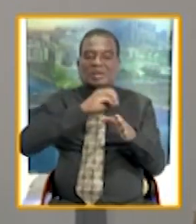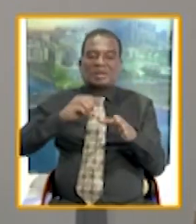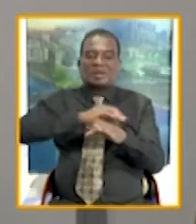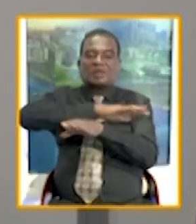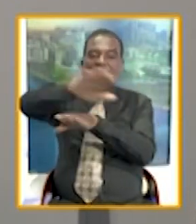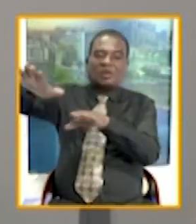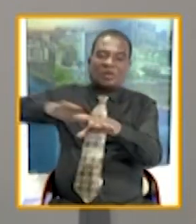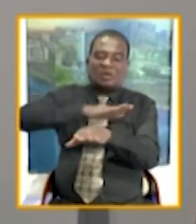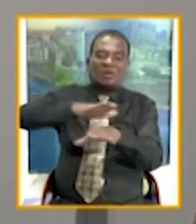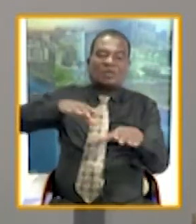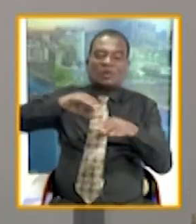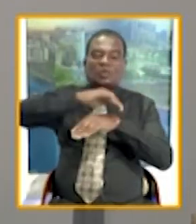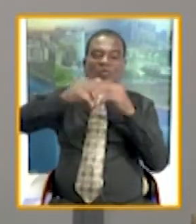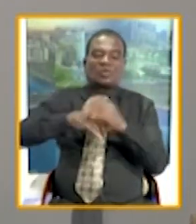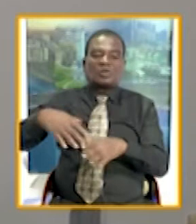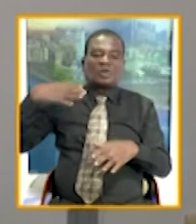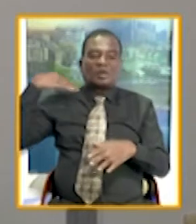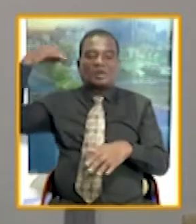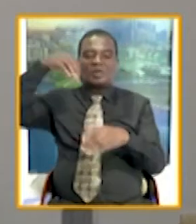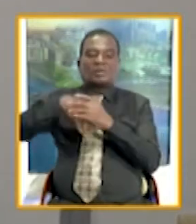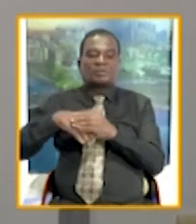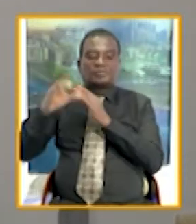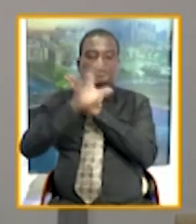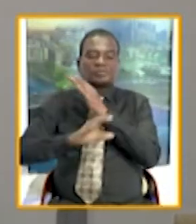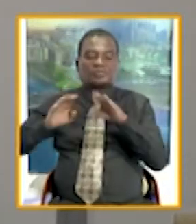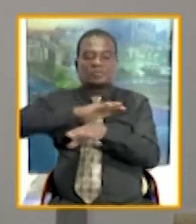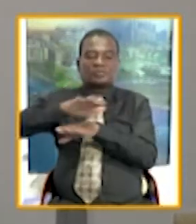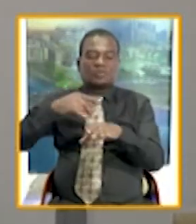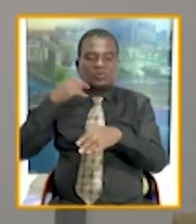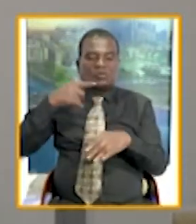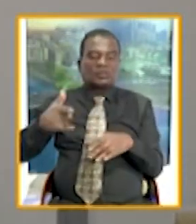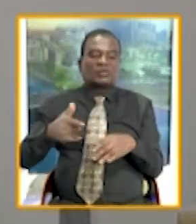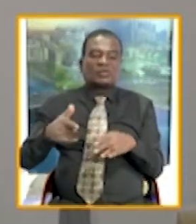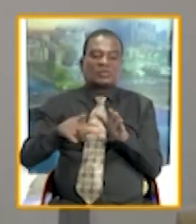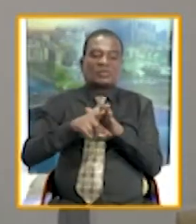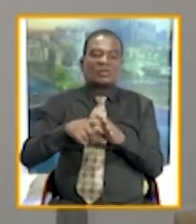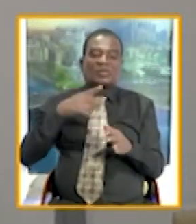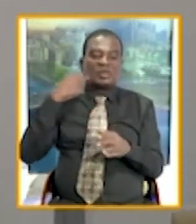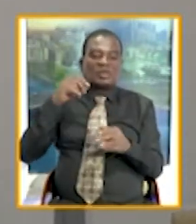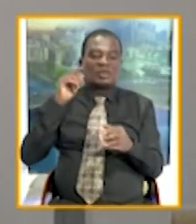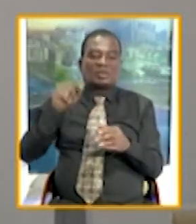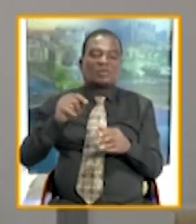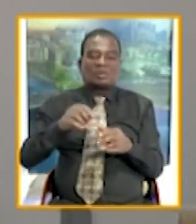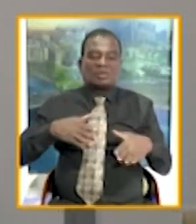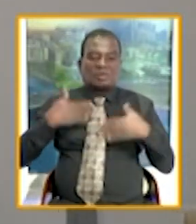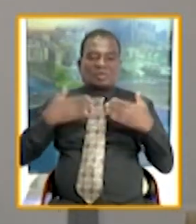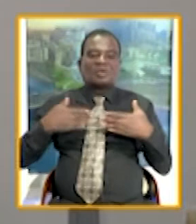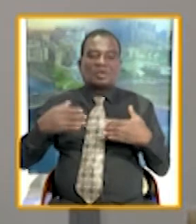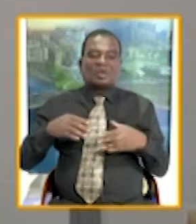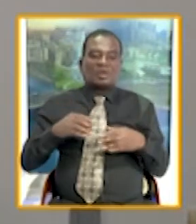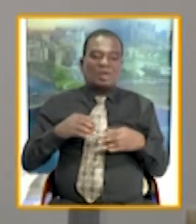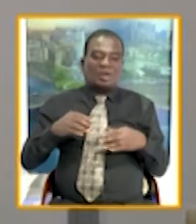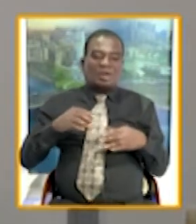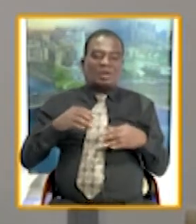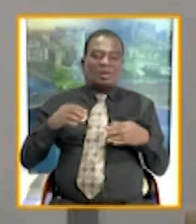pratiquement toutes les candidatures dans la circonscription électorale où elle se trouve. Donc c'est vraiment un point de satisfaction. Pour le moment, aucun manquement est